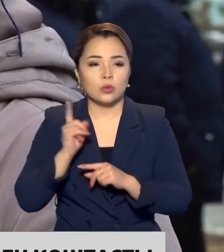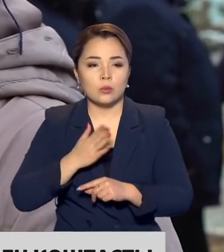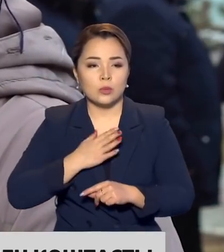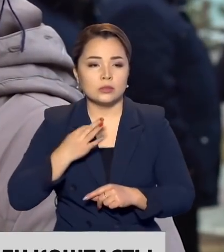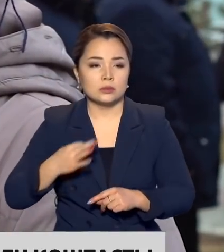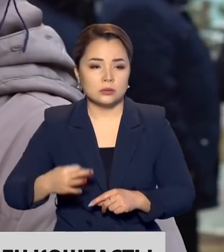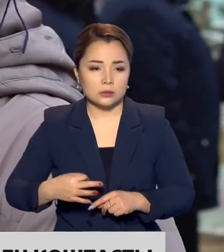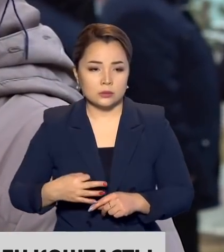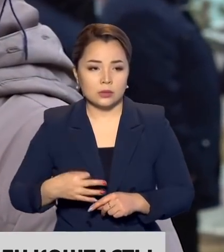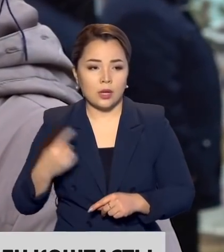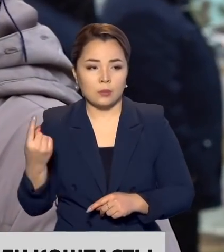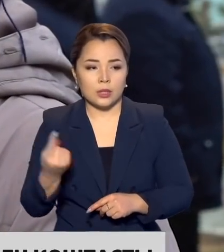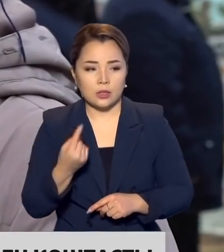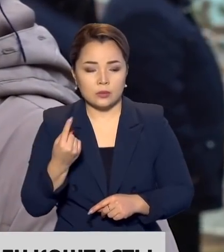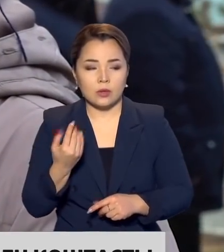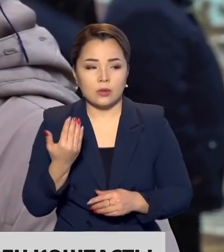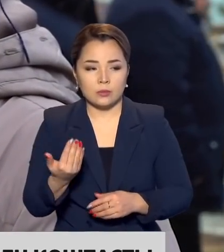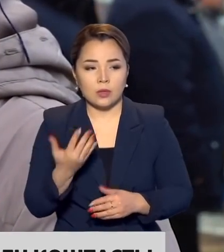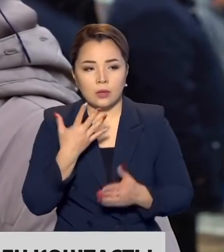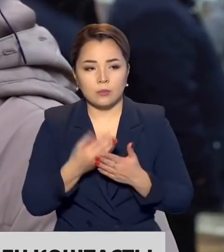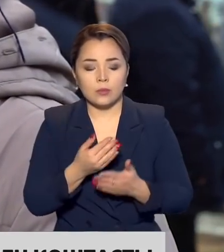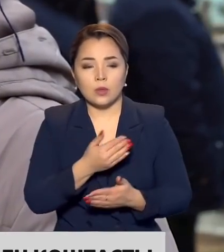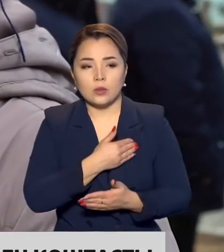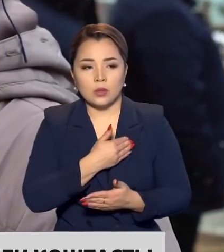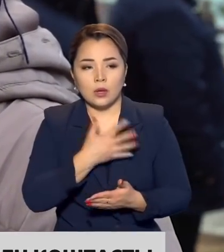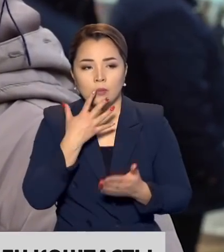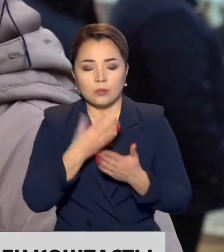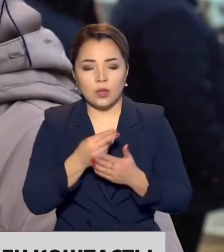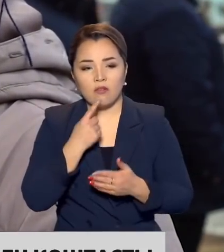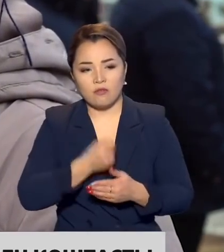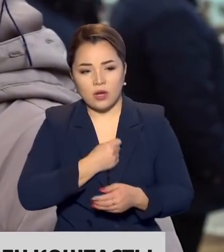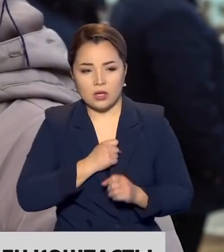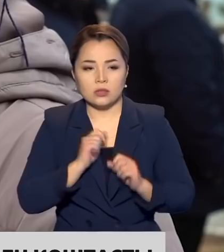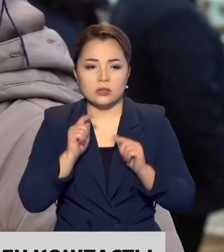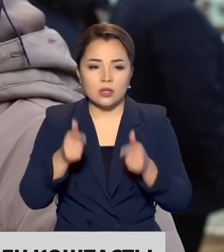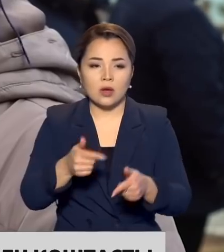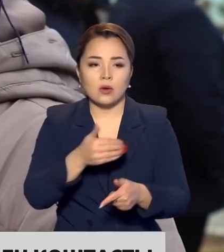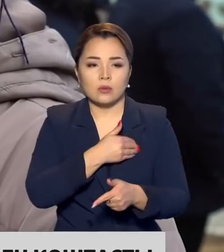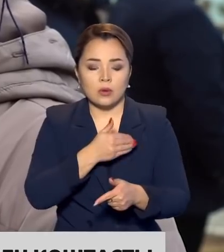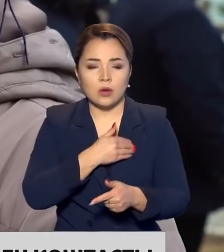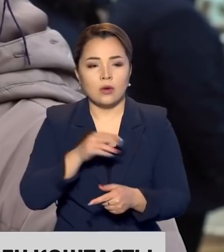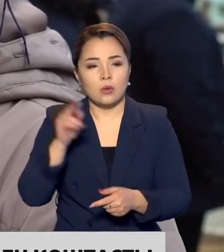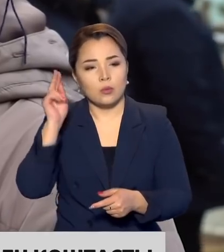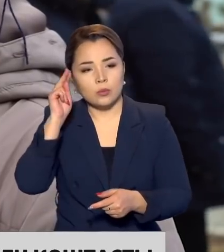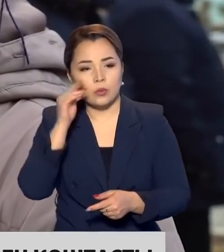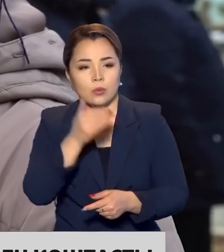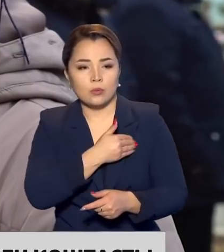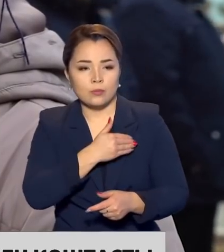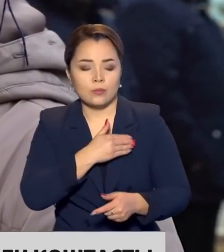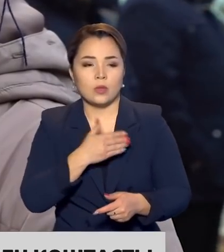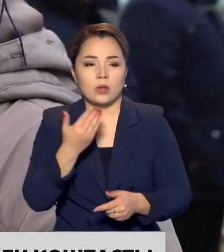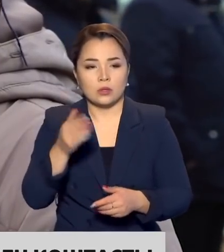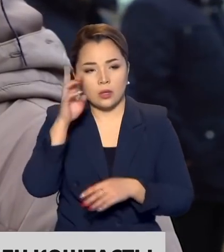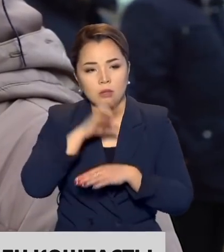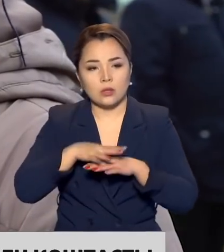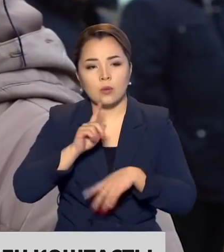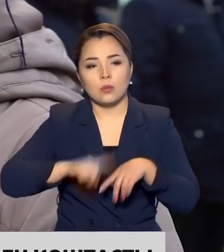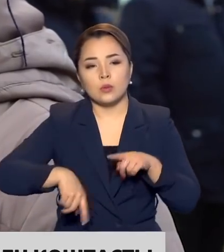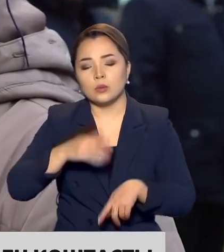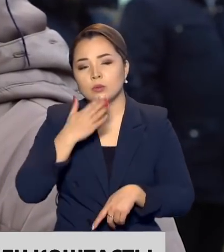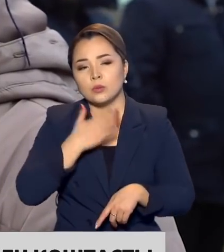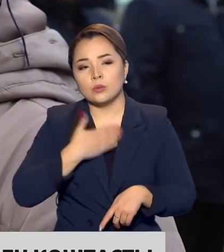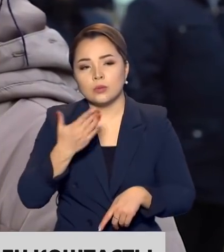бірі. Апай, мен қалайда военныйға түсем, осы военныйды оқиым, елімнің патриотымын